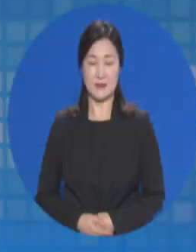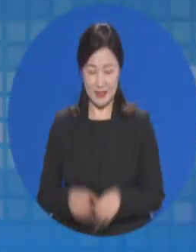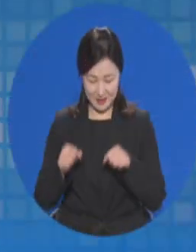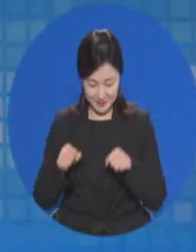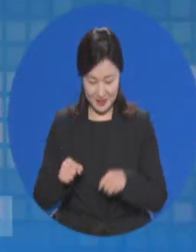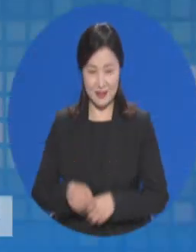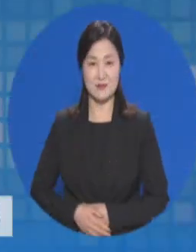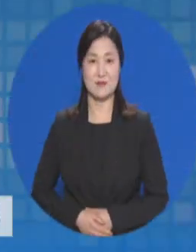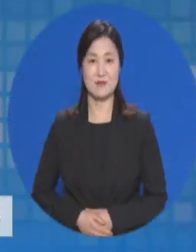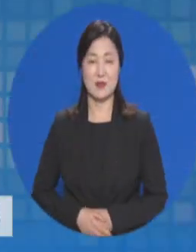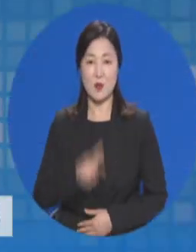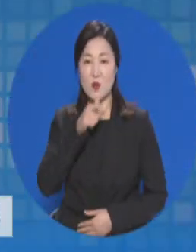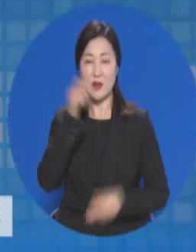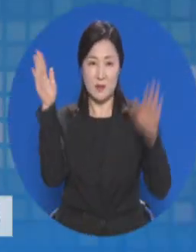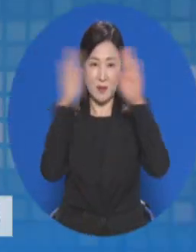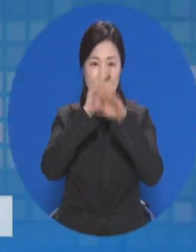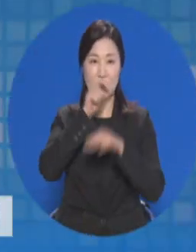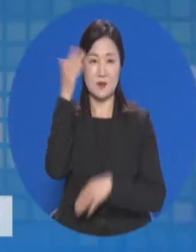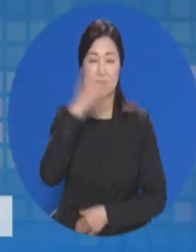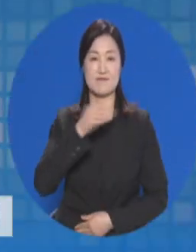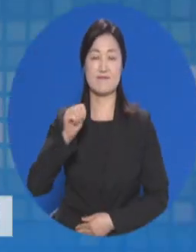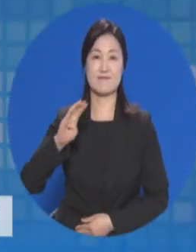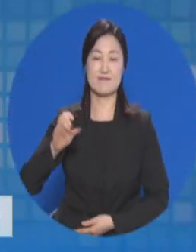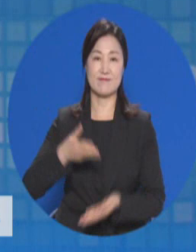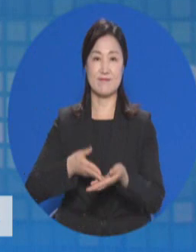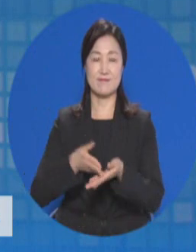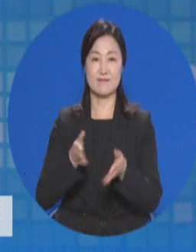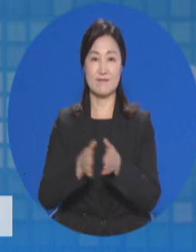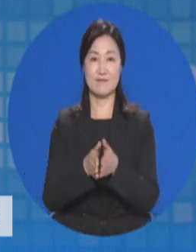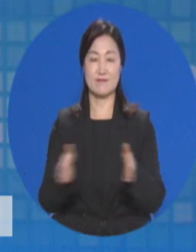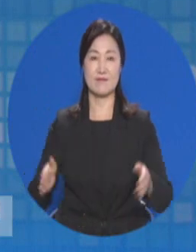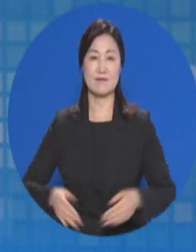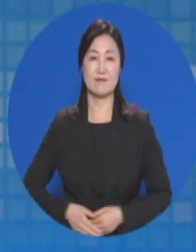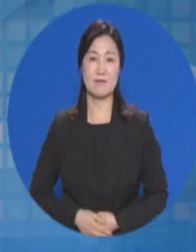여러분 안녕하십니까? 월요일 밤 여수 MBC 뉴스데스크입니다.